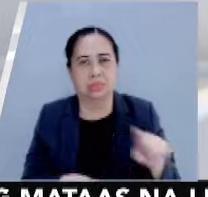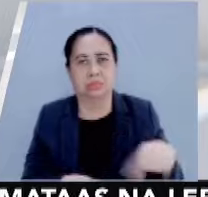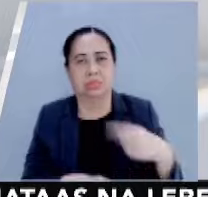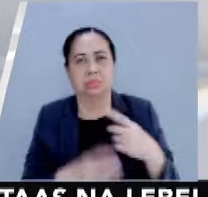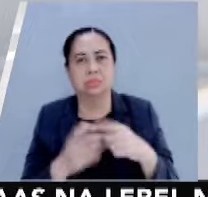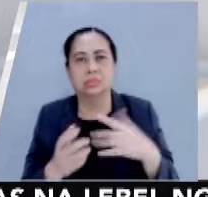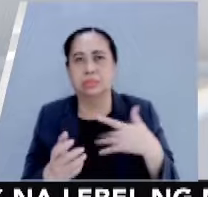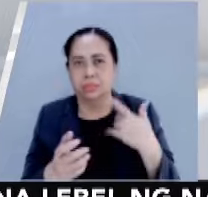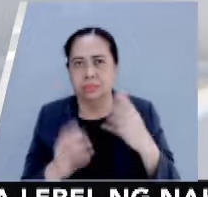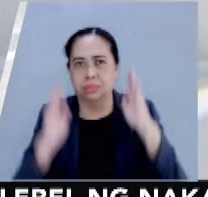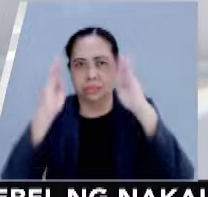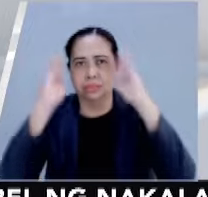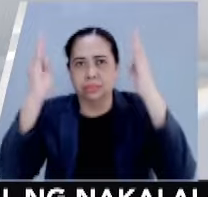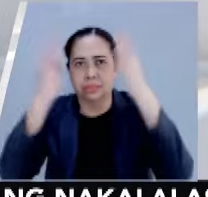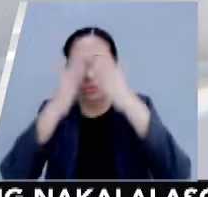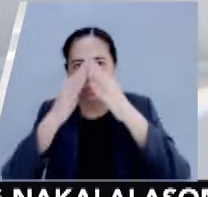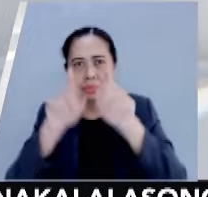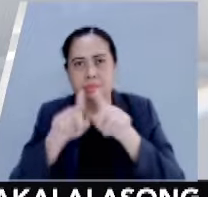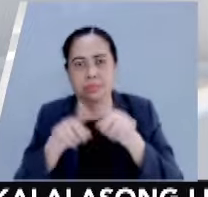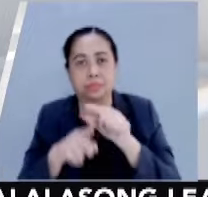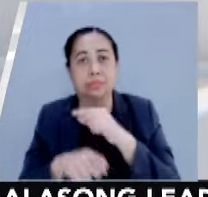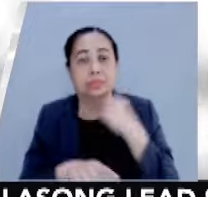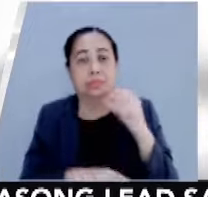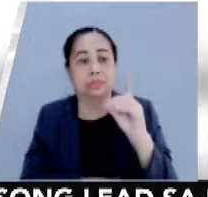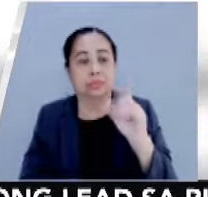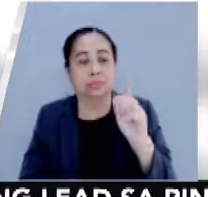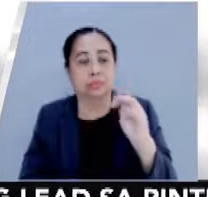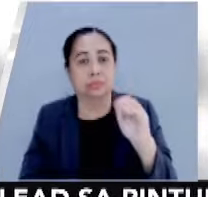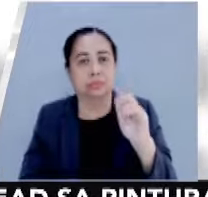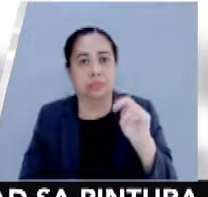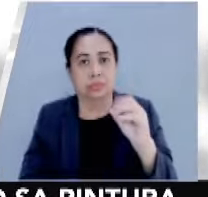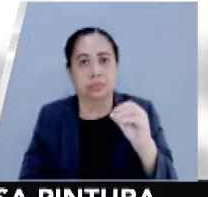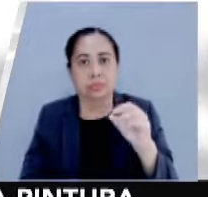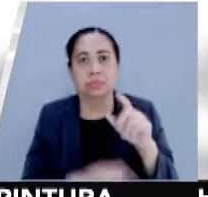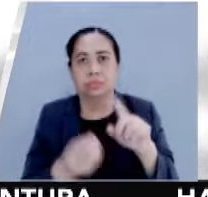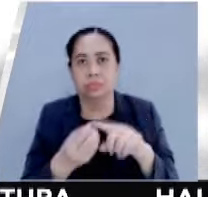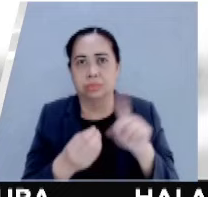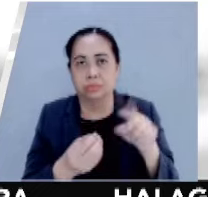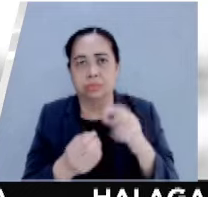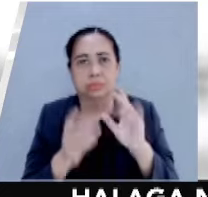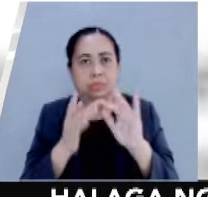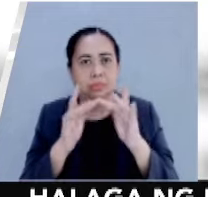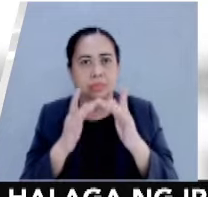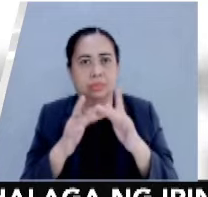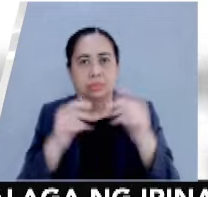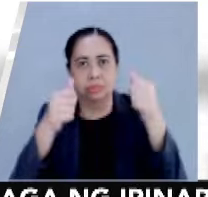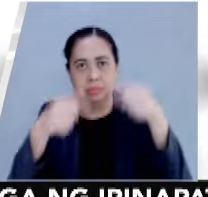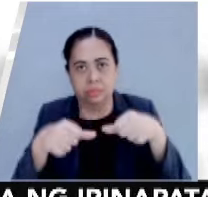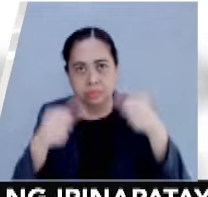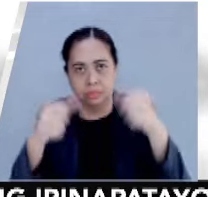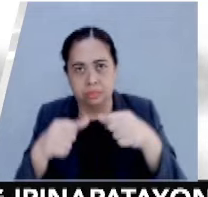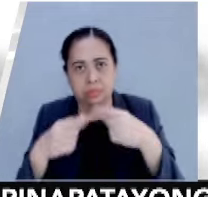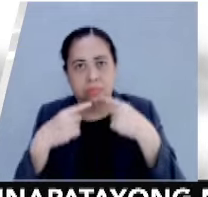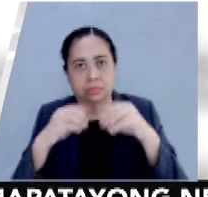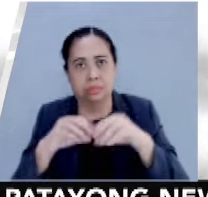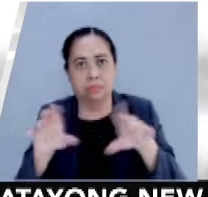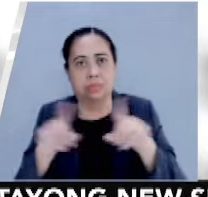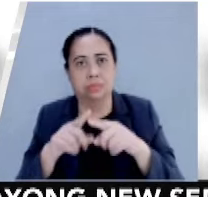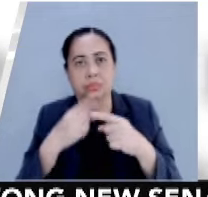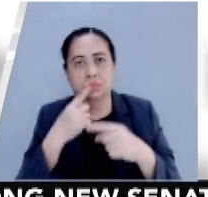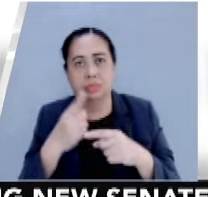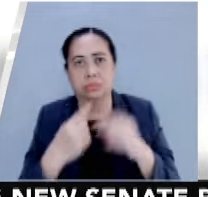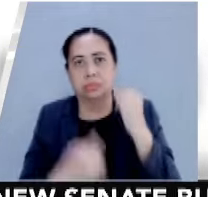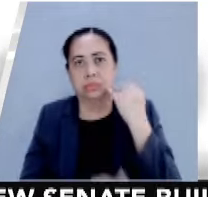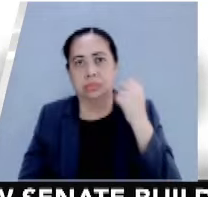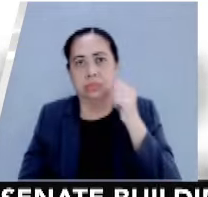Bishop Pablito Tagura si Father Dimaano tungkol dito. Sa kanyang social media accounts, naglabas na rin ang pahayag si Julian.